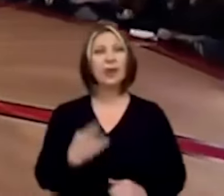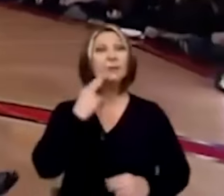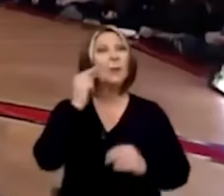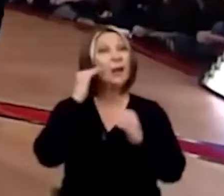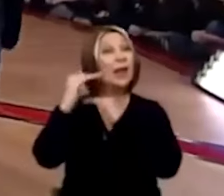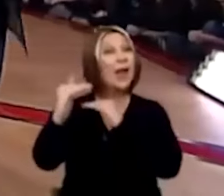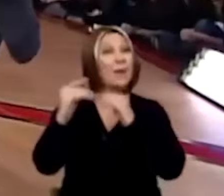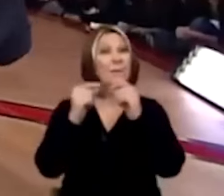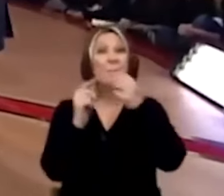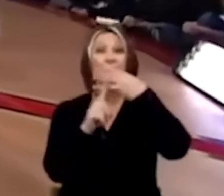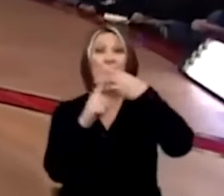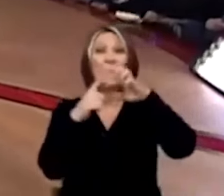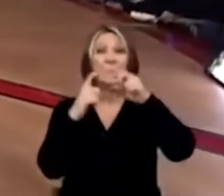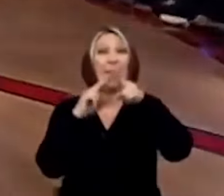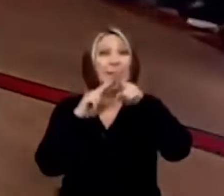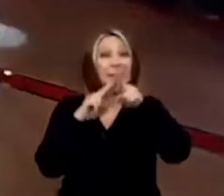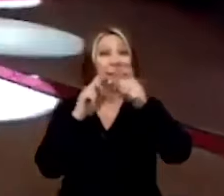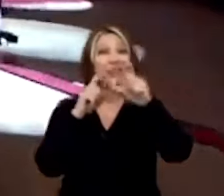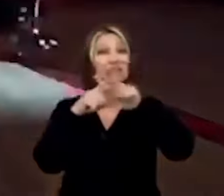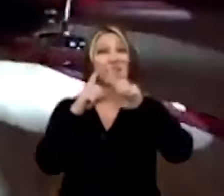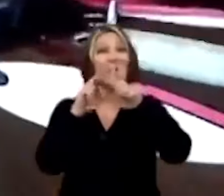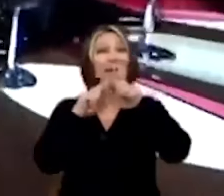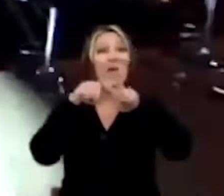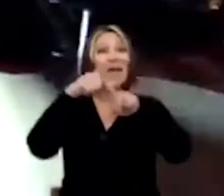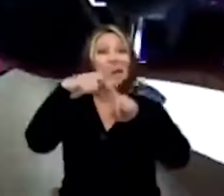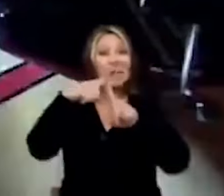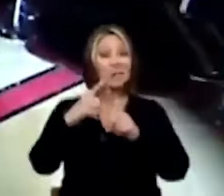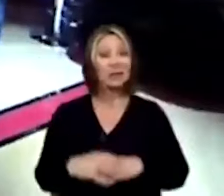Hanımlar beyler, Berk Cankat.